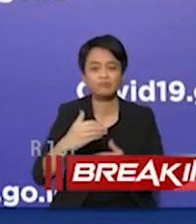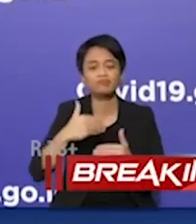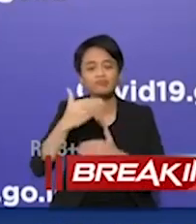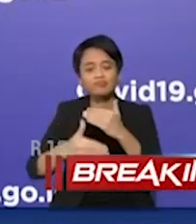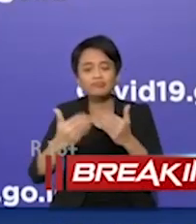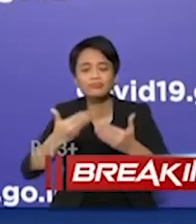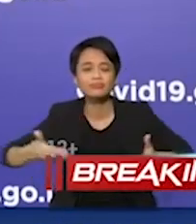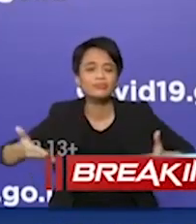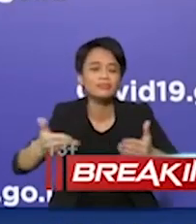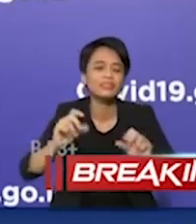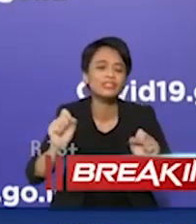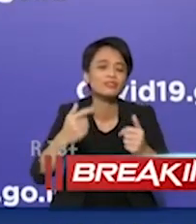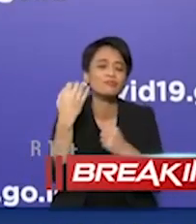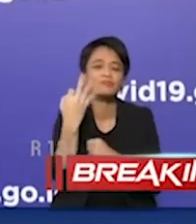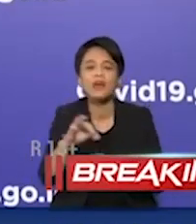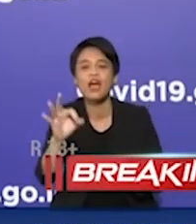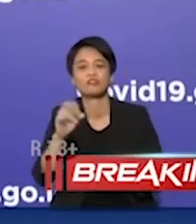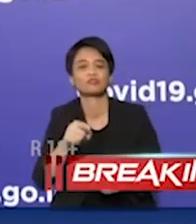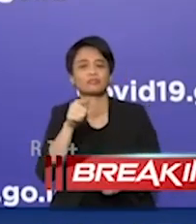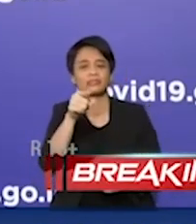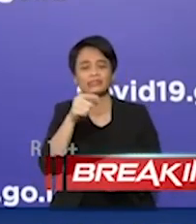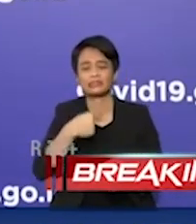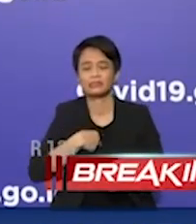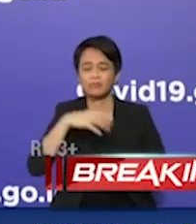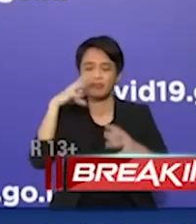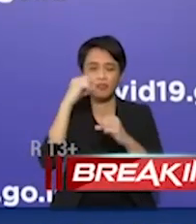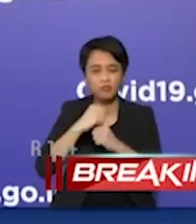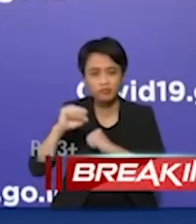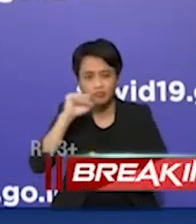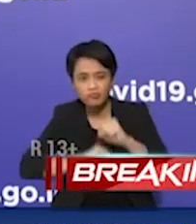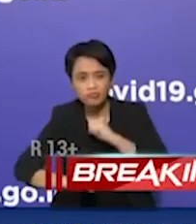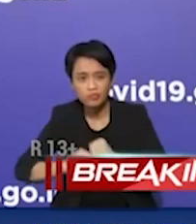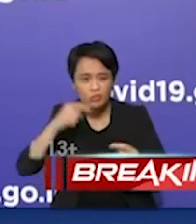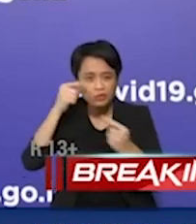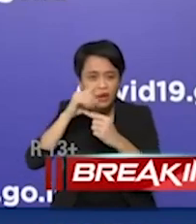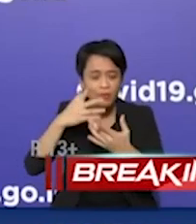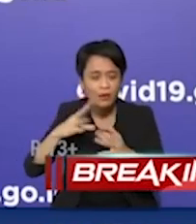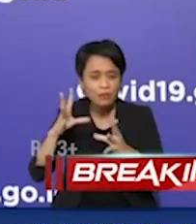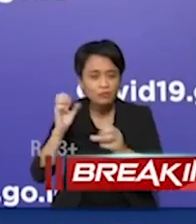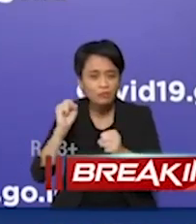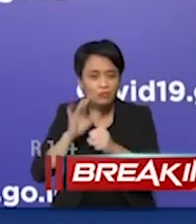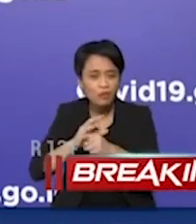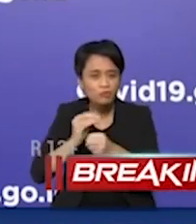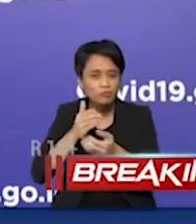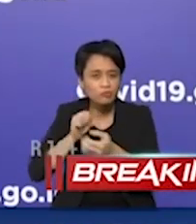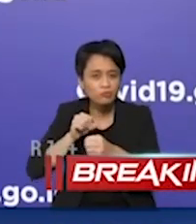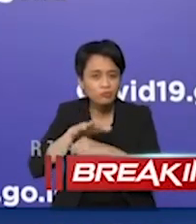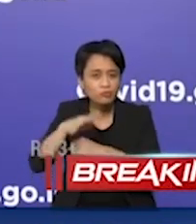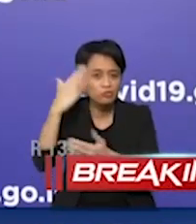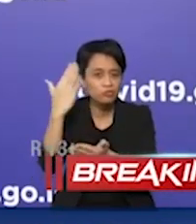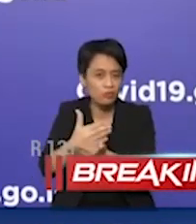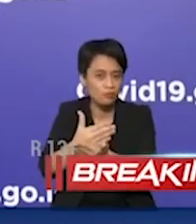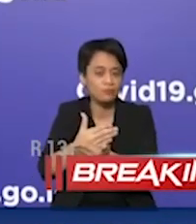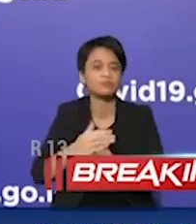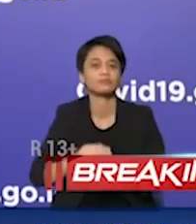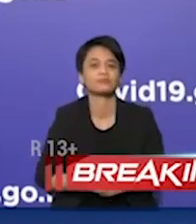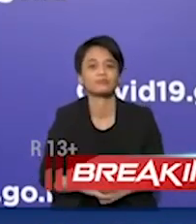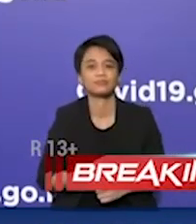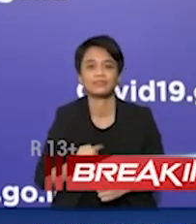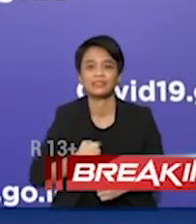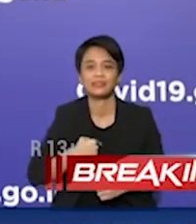kepada upaya untuk memutuskan rantai penularan Hai kami tidak henti-hentinya